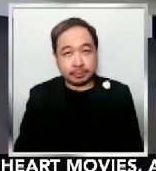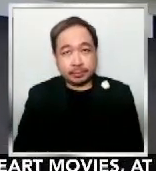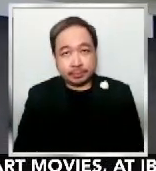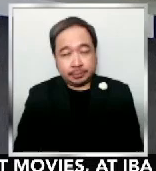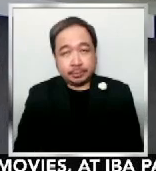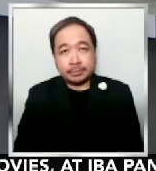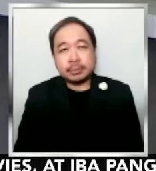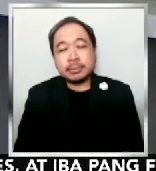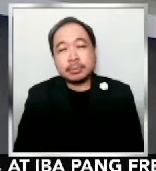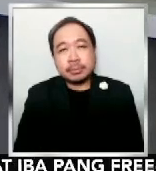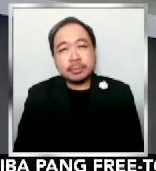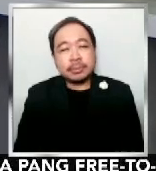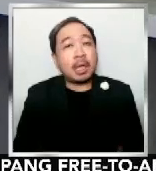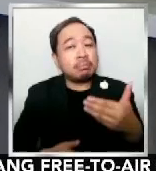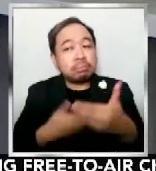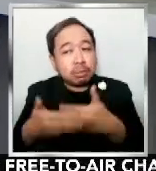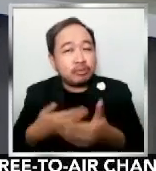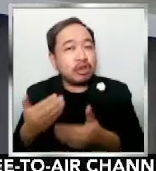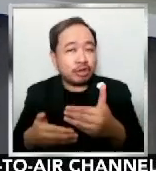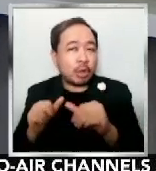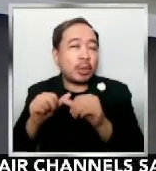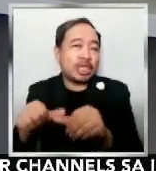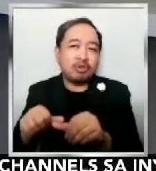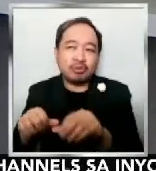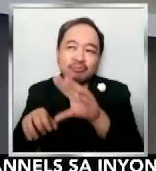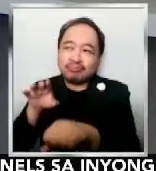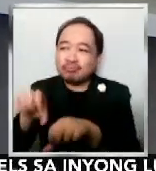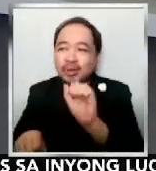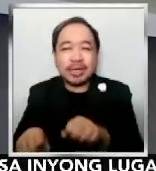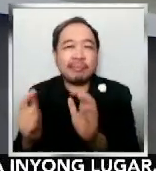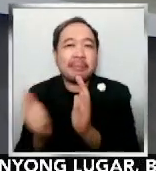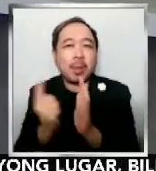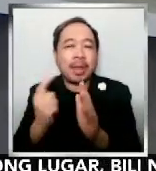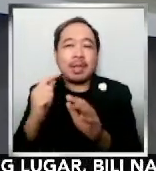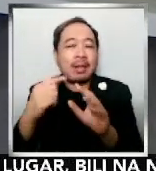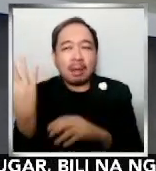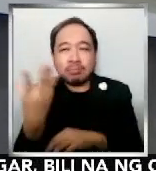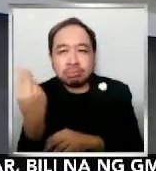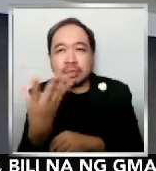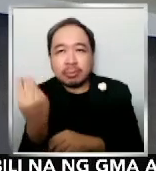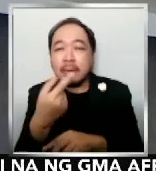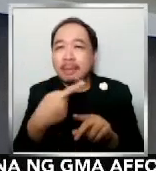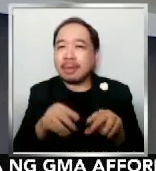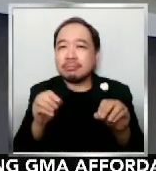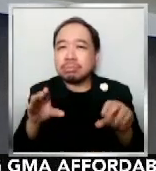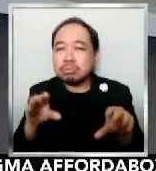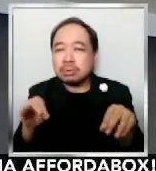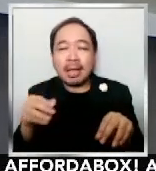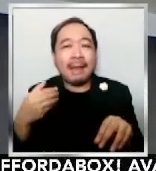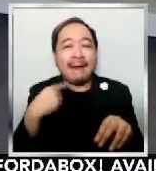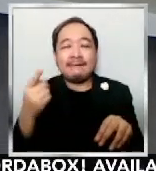Nagpatuloy ang operasyon kontra iligal na wang-wang at blinker. May ambulansyang hinuli at tiniketan. At yan po